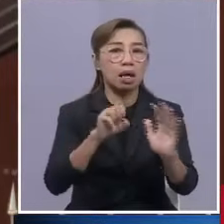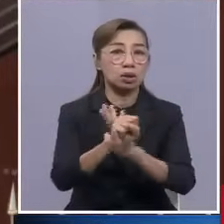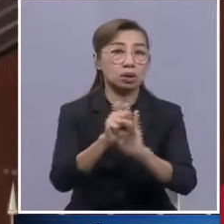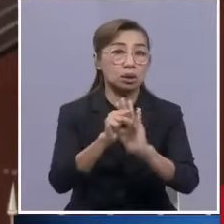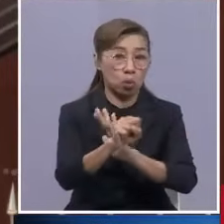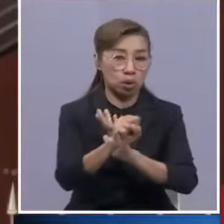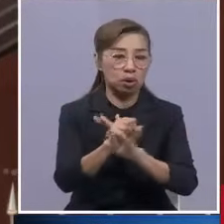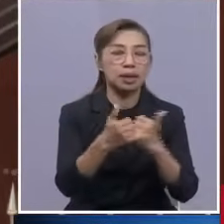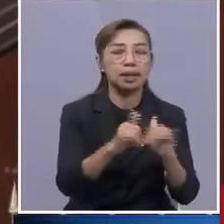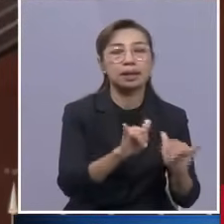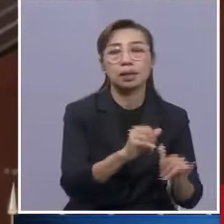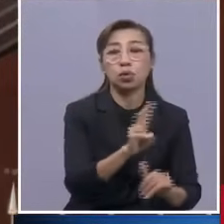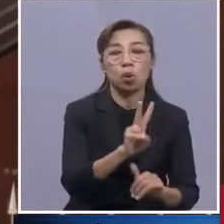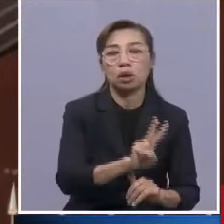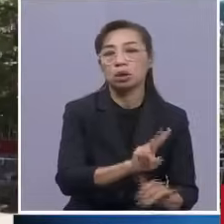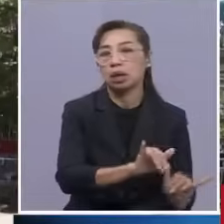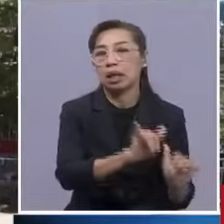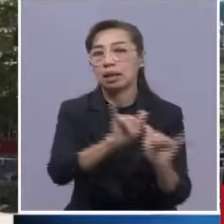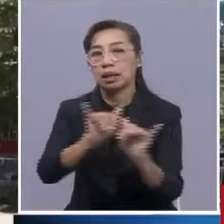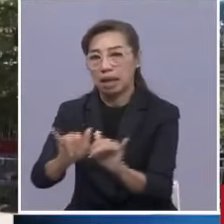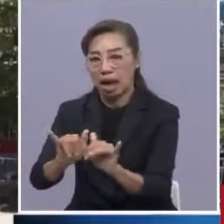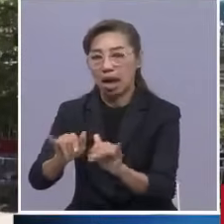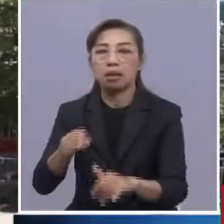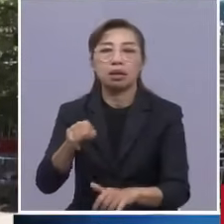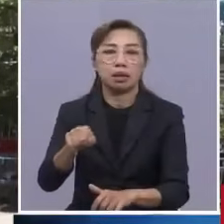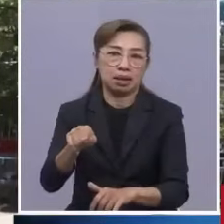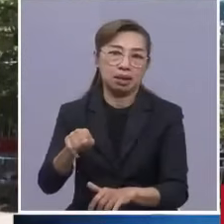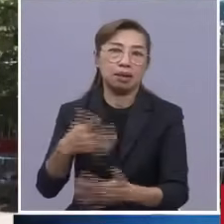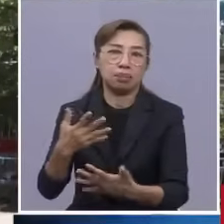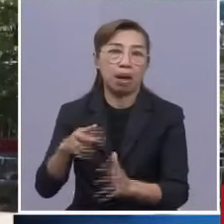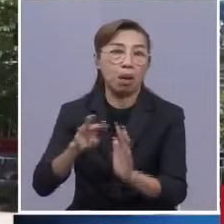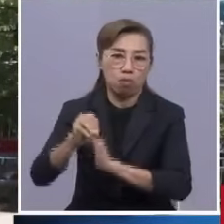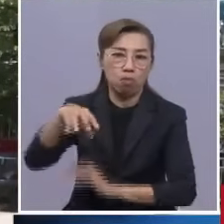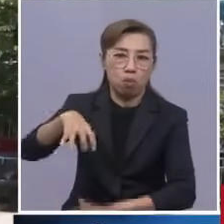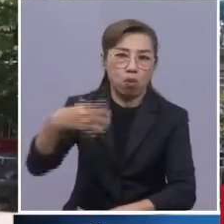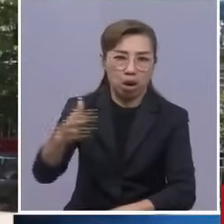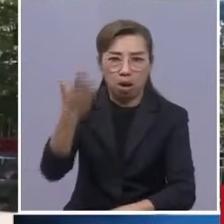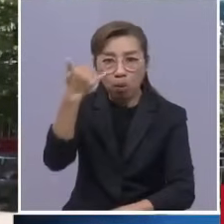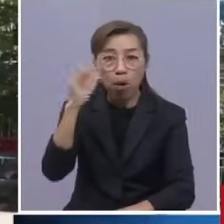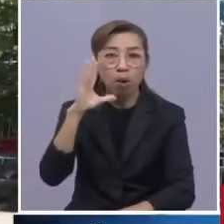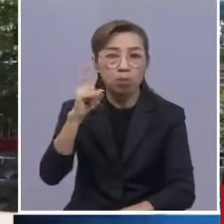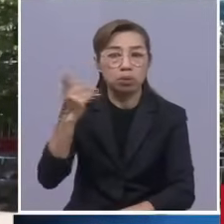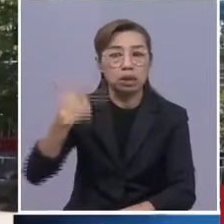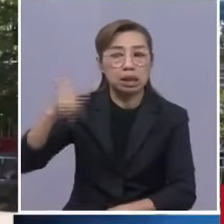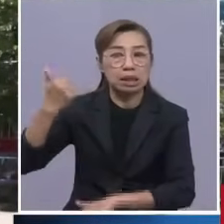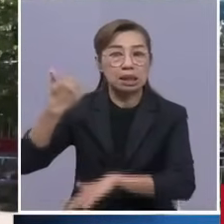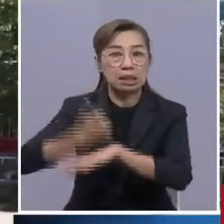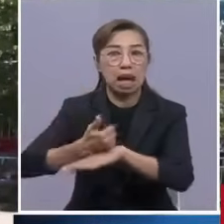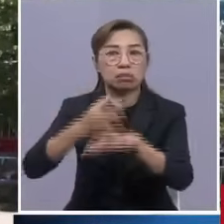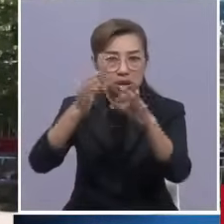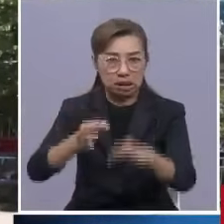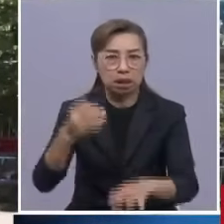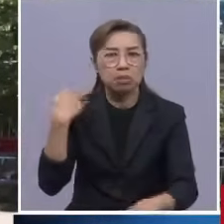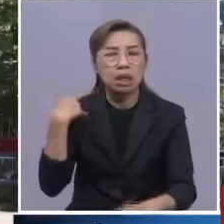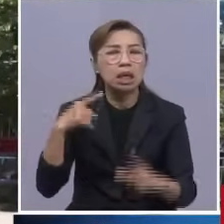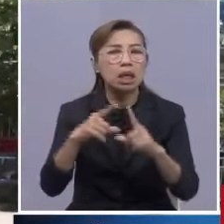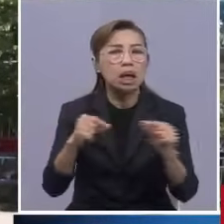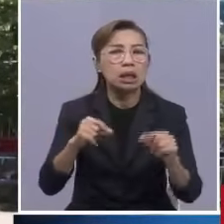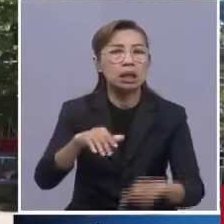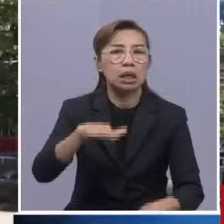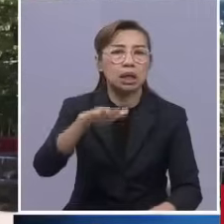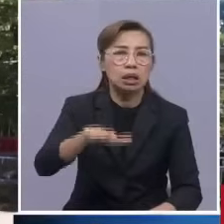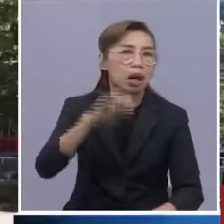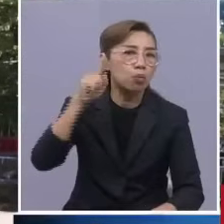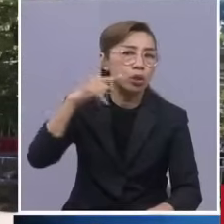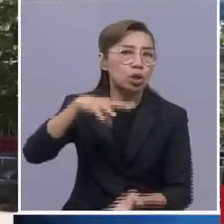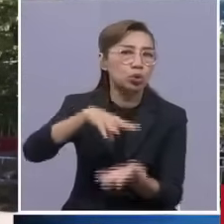รุ่งนี้ครับจะเป็นวันชี้ชะตาการตัดสินคดีฆาตกรรมที่โด่งดังในปี2563ครับคดีน้องชมพู่บ้านกกอกครับ